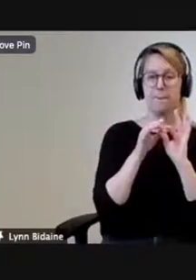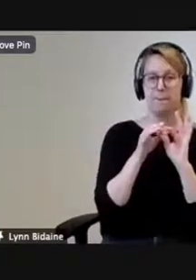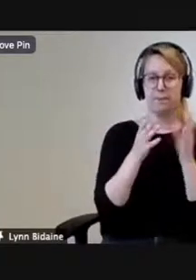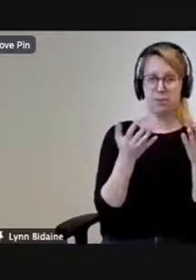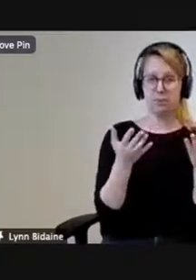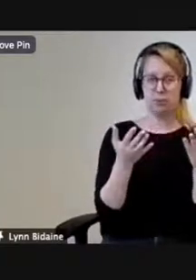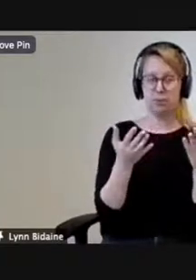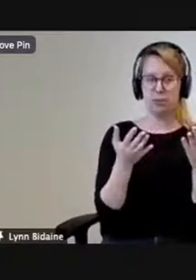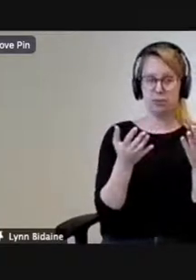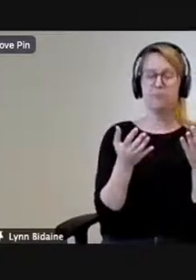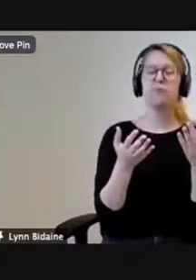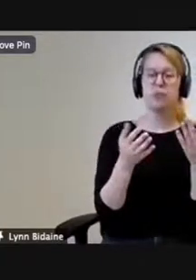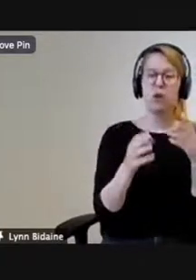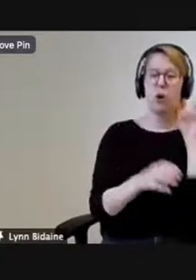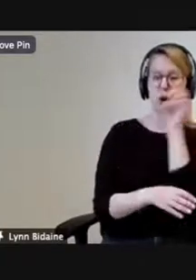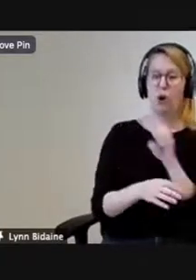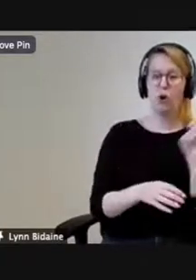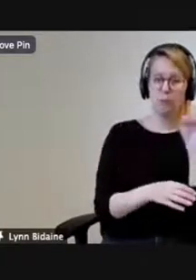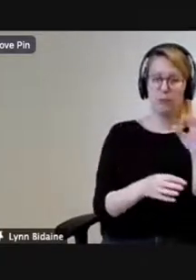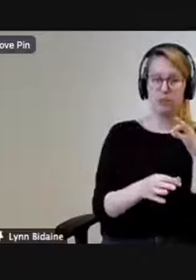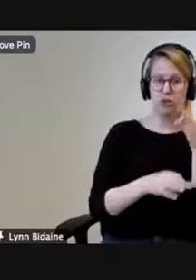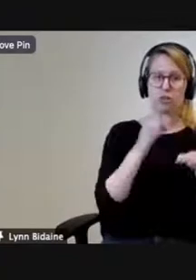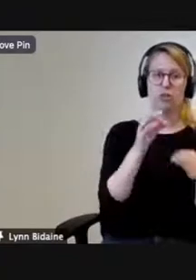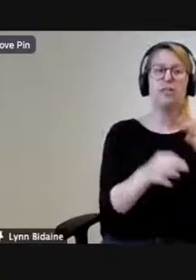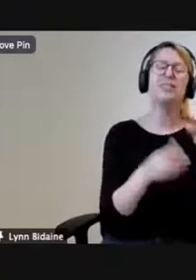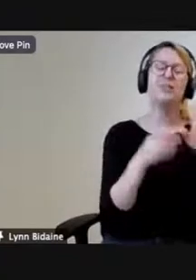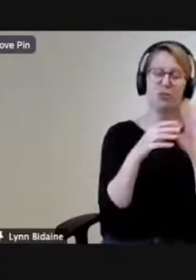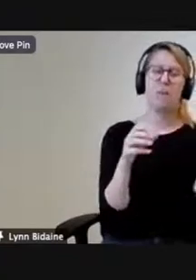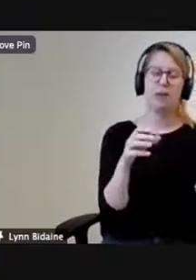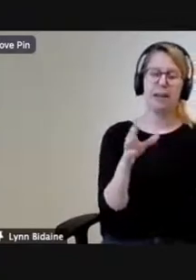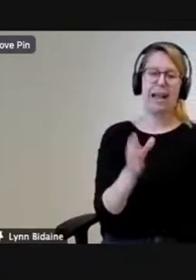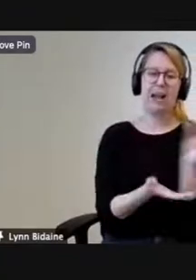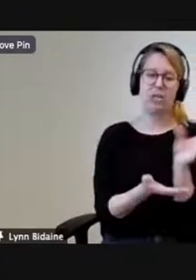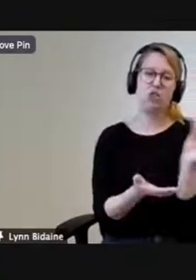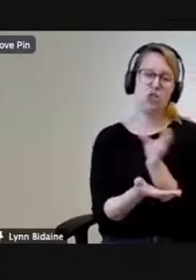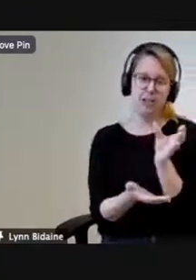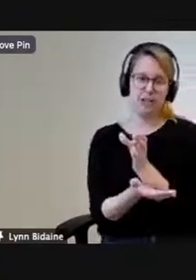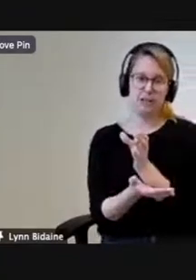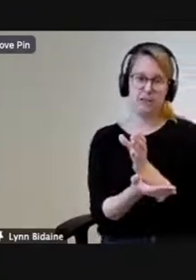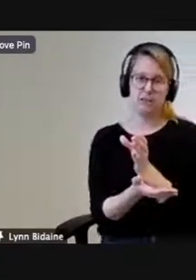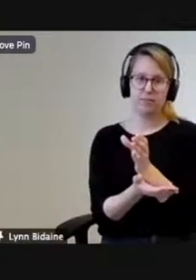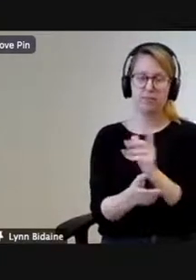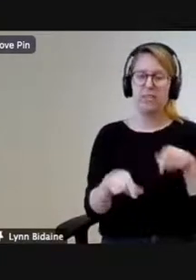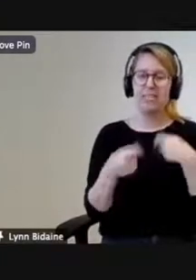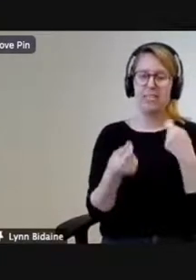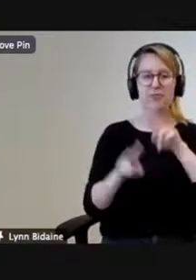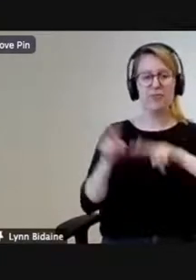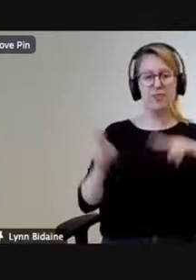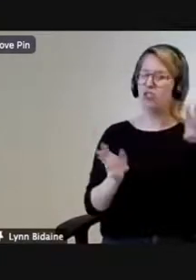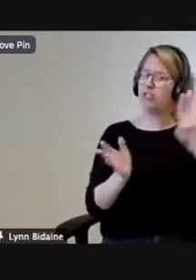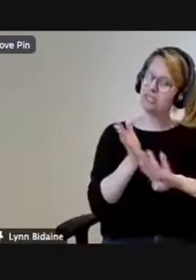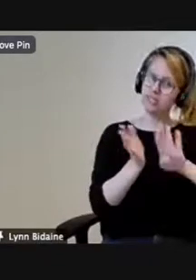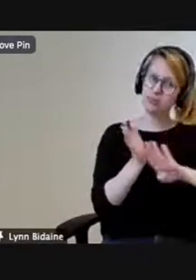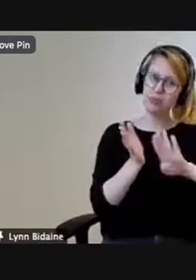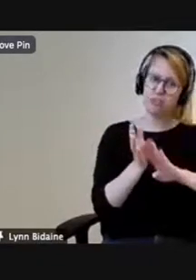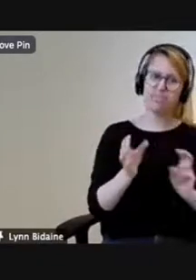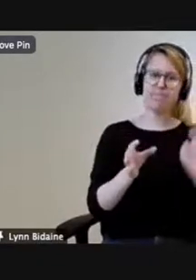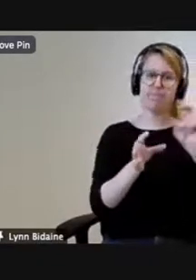couvre plusieurs motifs de discrimination, mais également la question du